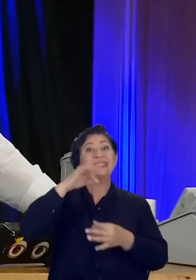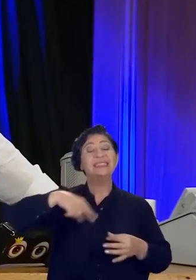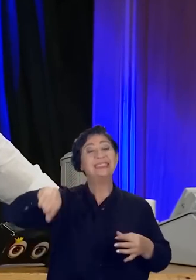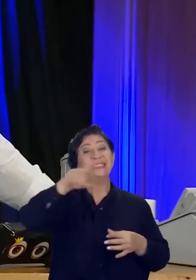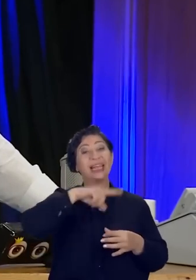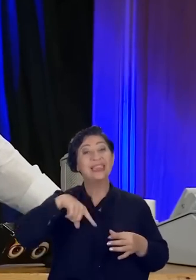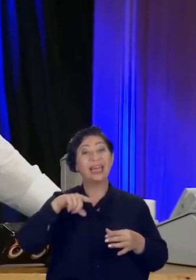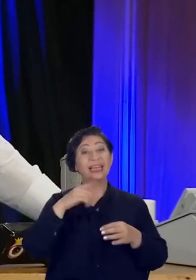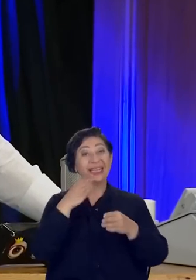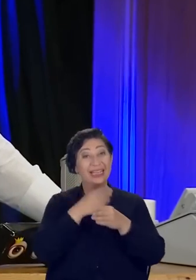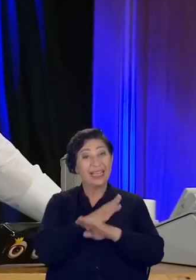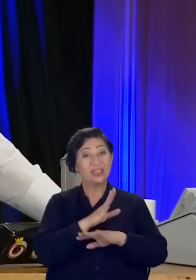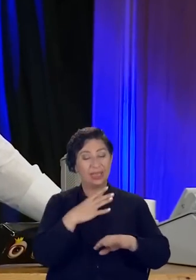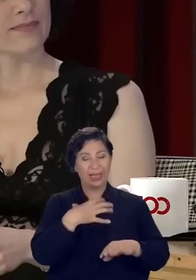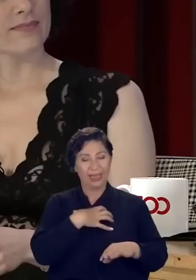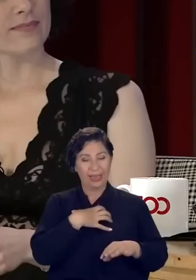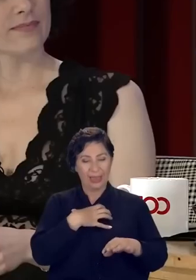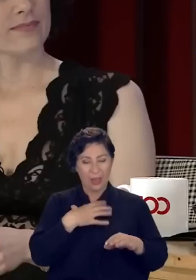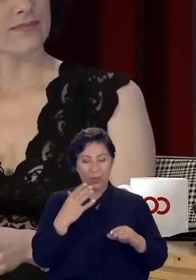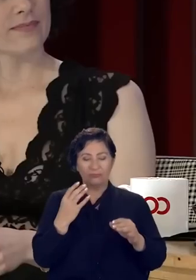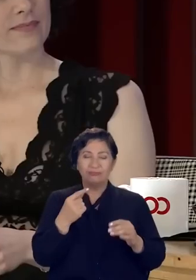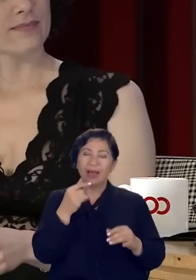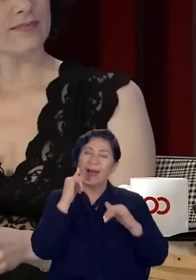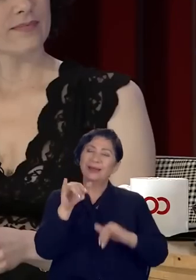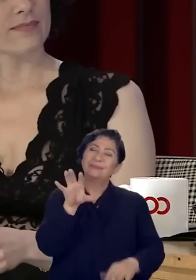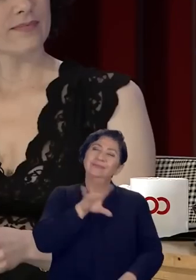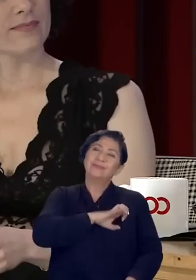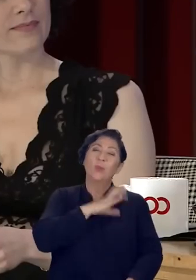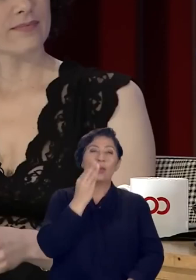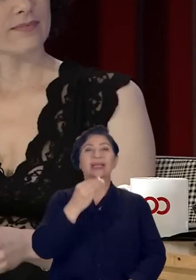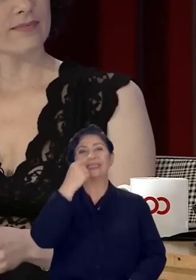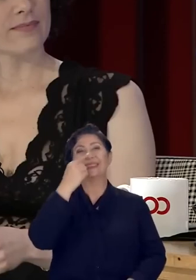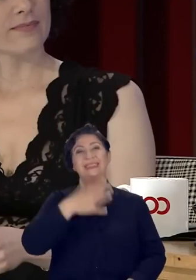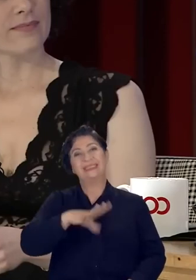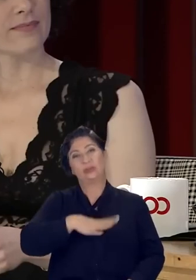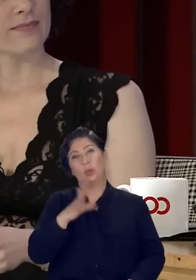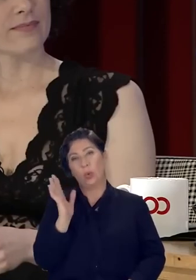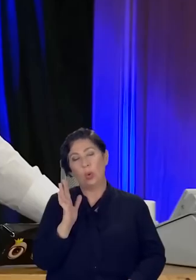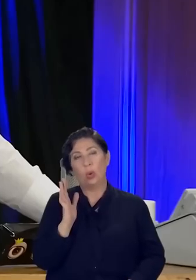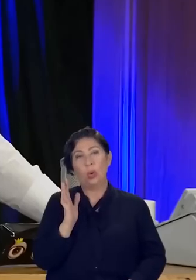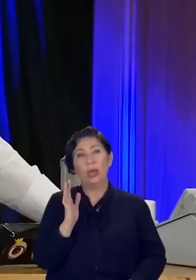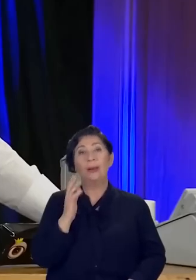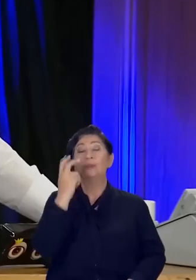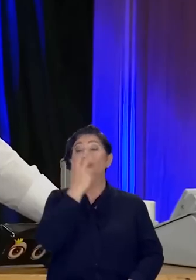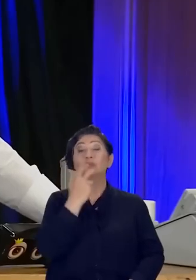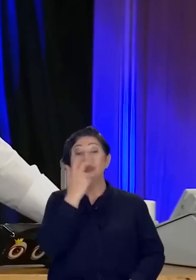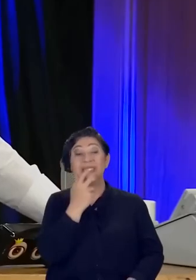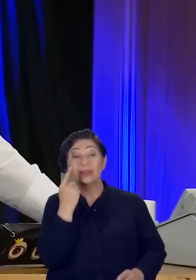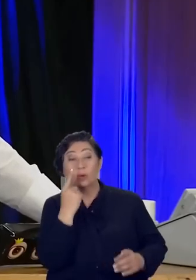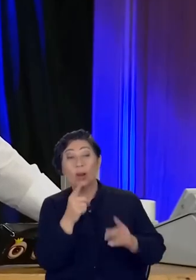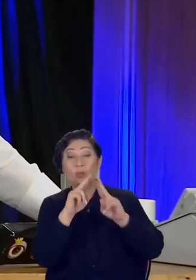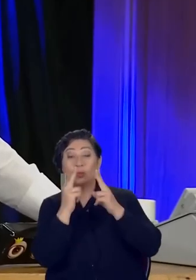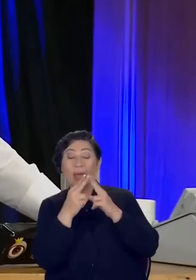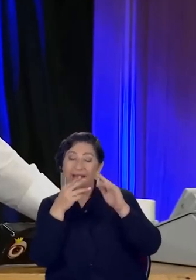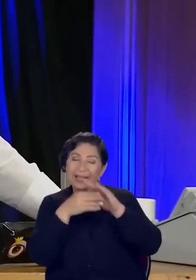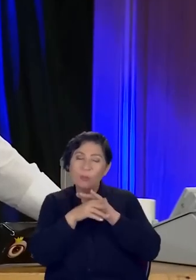insanlar gerçekten kendilerine dokunan şarkıları istiyorlar. Daha demokratik bir dünyada ve dijital böyle bir